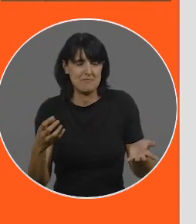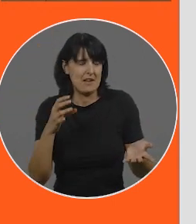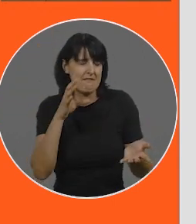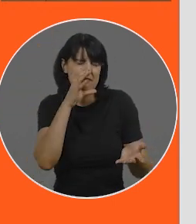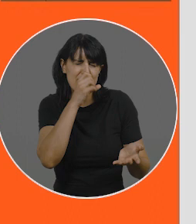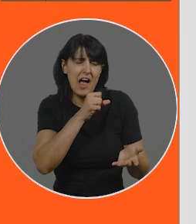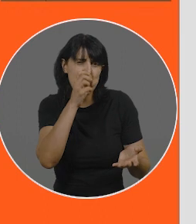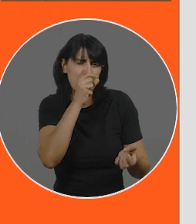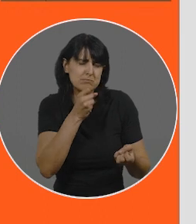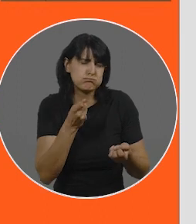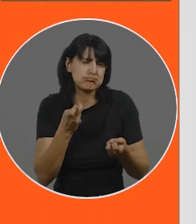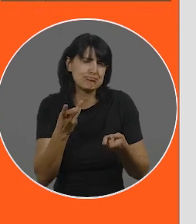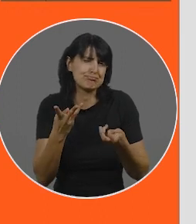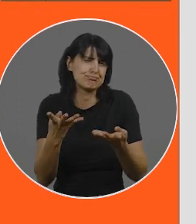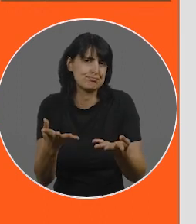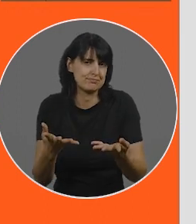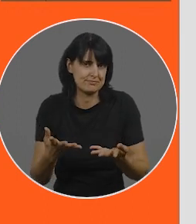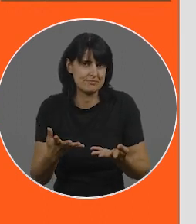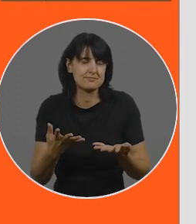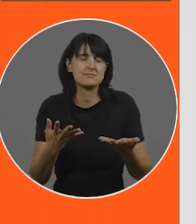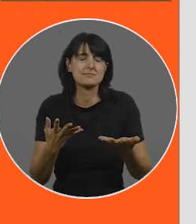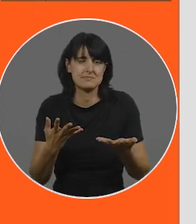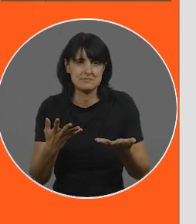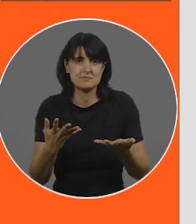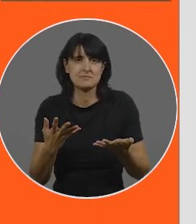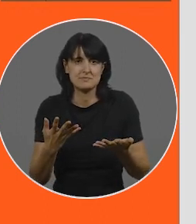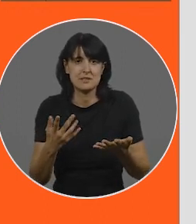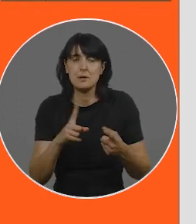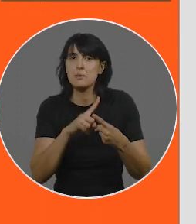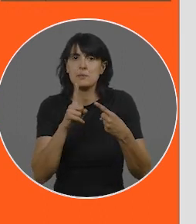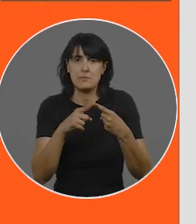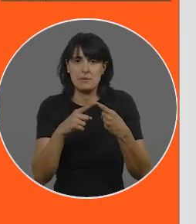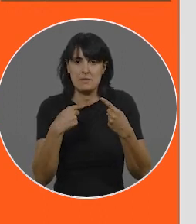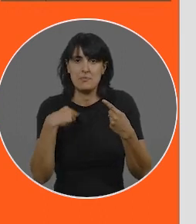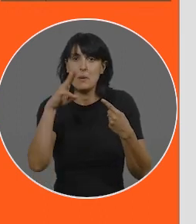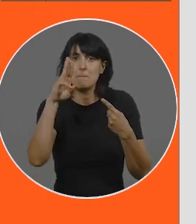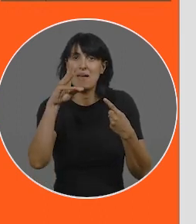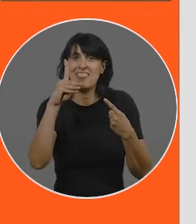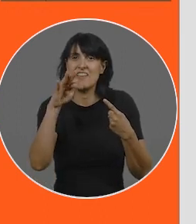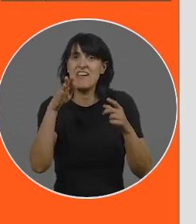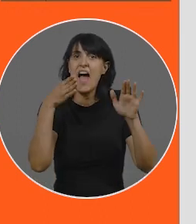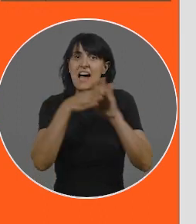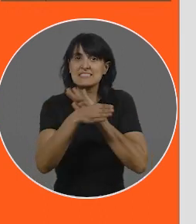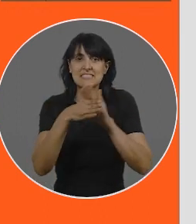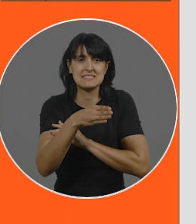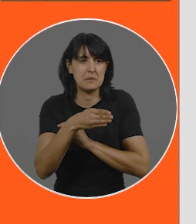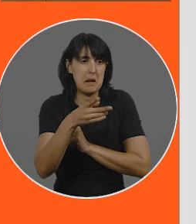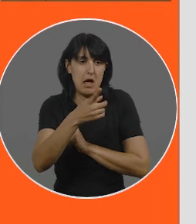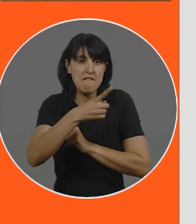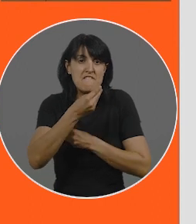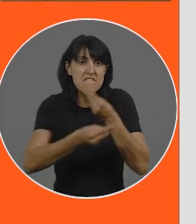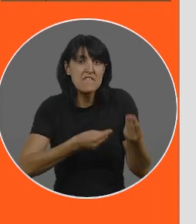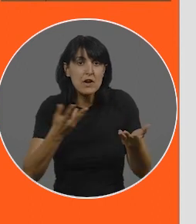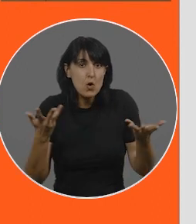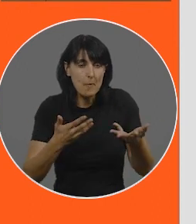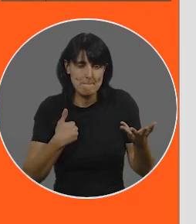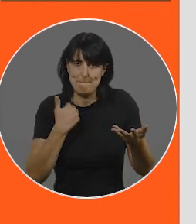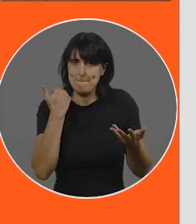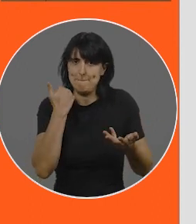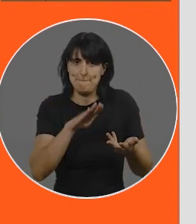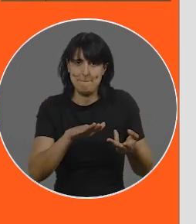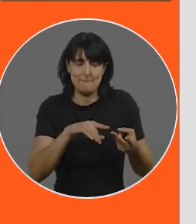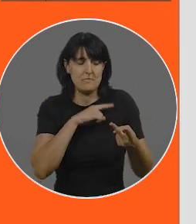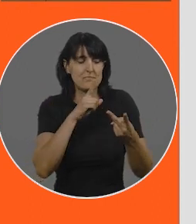de la possibilitat d'error. Per què? Doncs perquè generalment, primer no tenim coneixements per fer-los accessibles, això és una